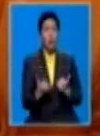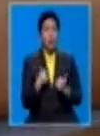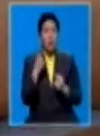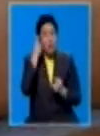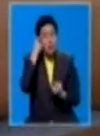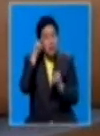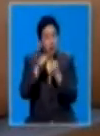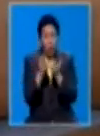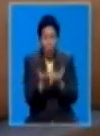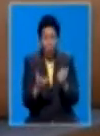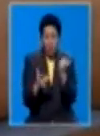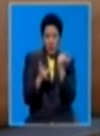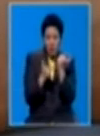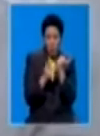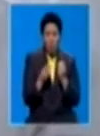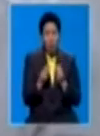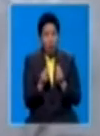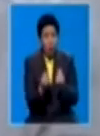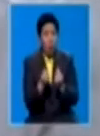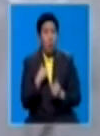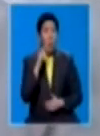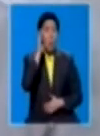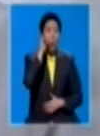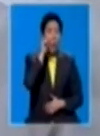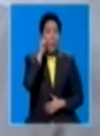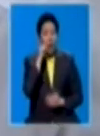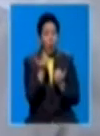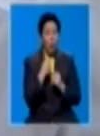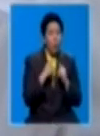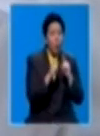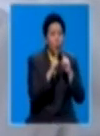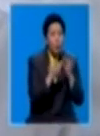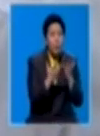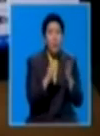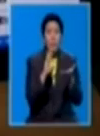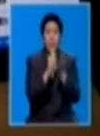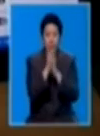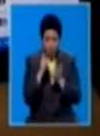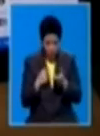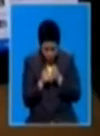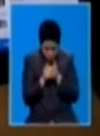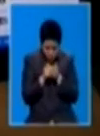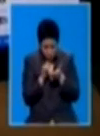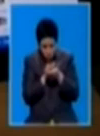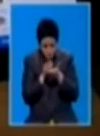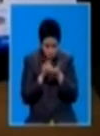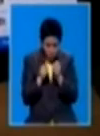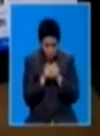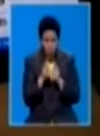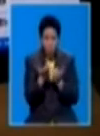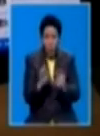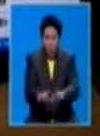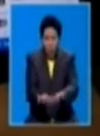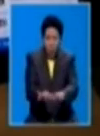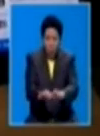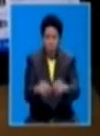ยมเทคโนโลยีที่รวดเร็วพ่อแม่ลูกไม่ค่อยได้คุยกันกลายเป็นสังคมก้มหน้าเด็กๆ ก็เสพสื่ออินเทอร์เน็ตเก